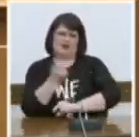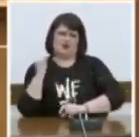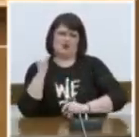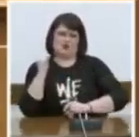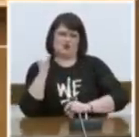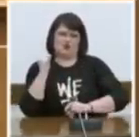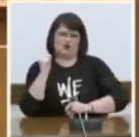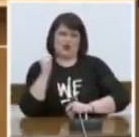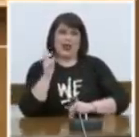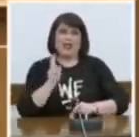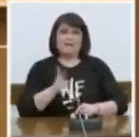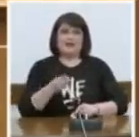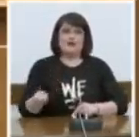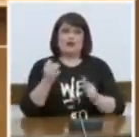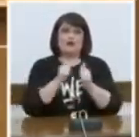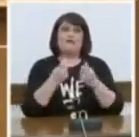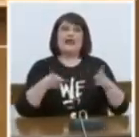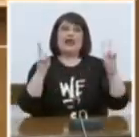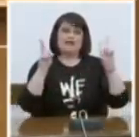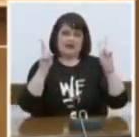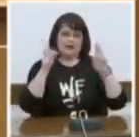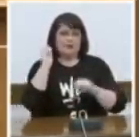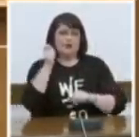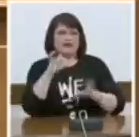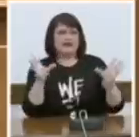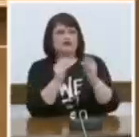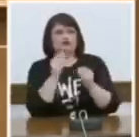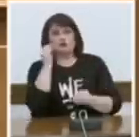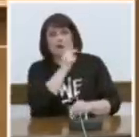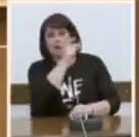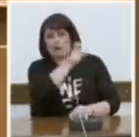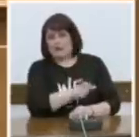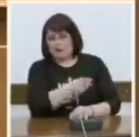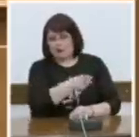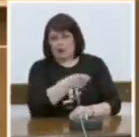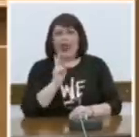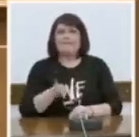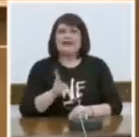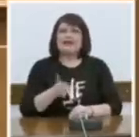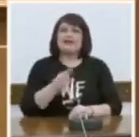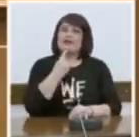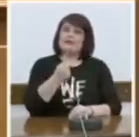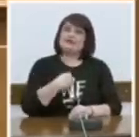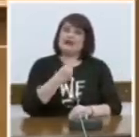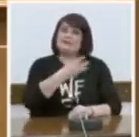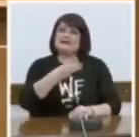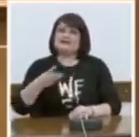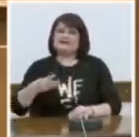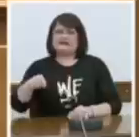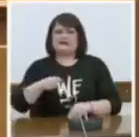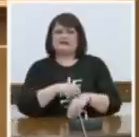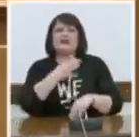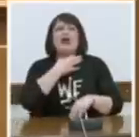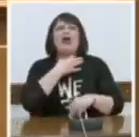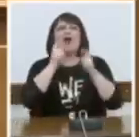ηγεμονικής νεοφιλελεύθερης πολιτικής του κ. Μητσοτάκη, ενώ εποάζονται λοιπόν κίνδυνοι, εμείς λέμε ότι σήμερα είναι απαραίτητο να